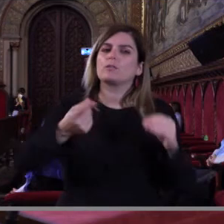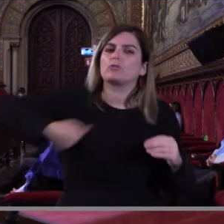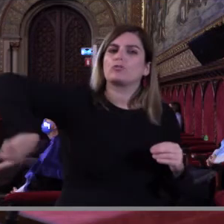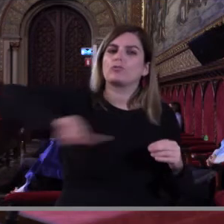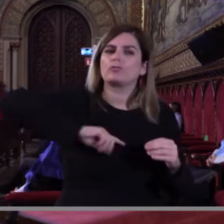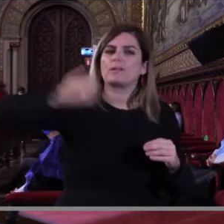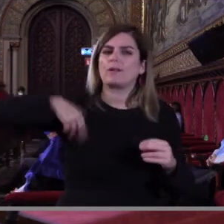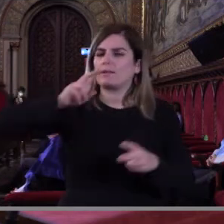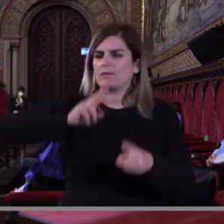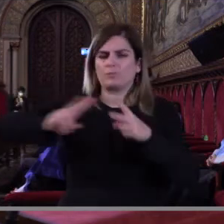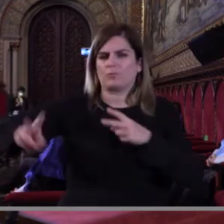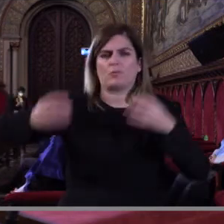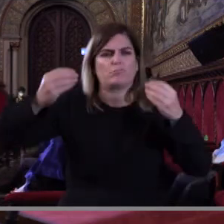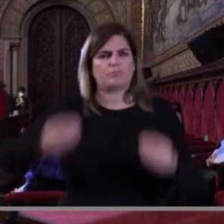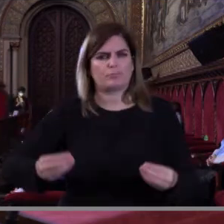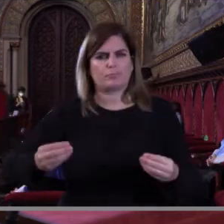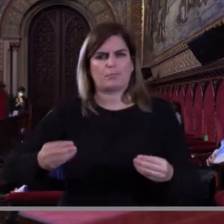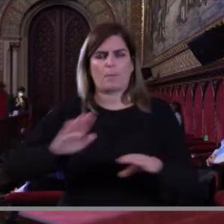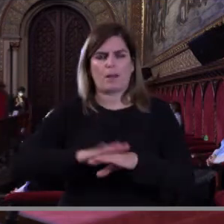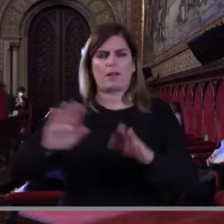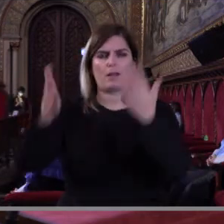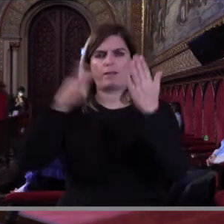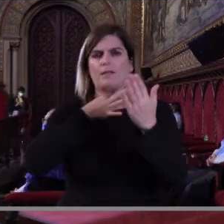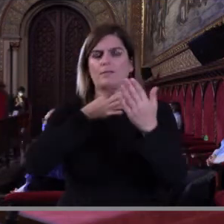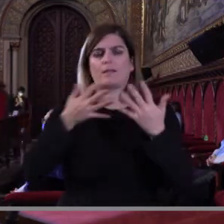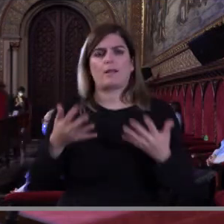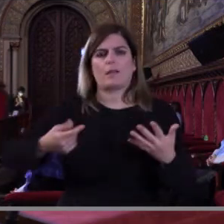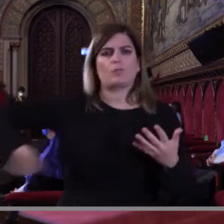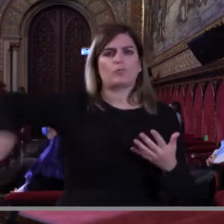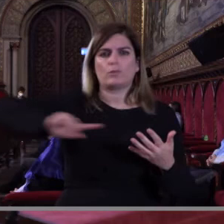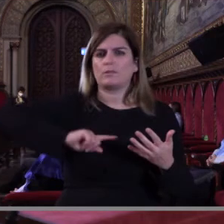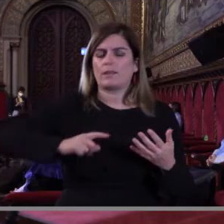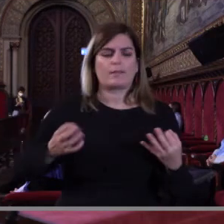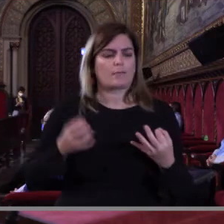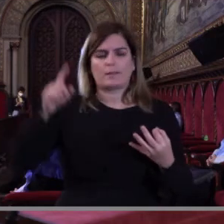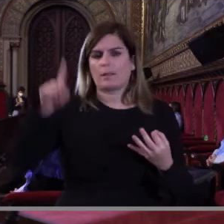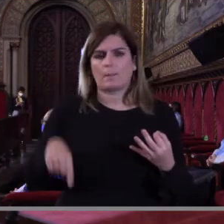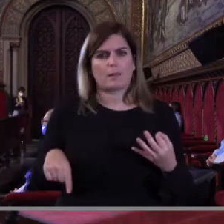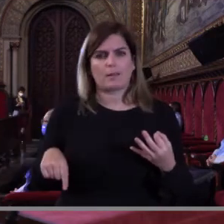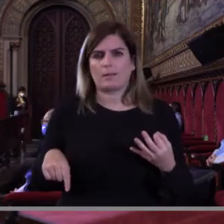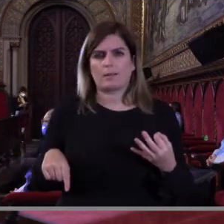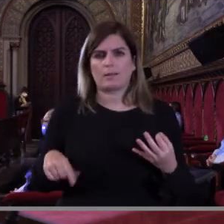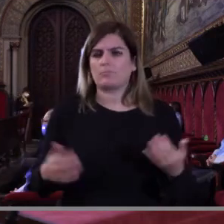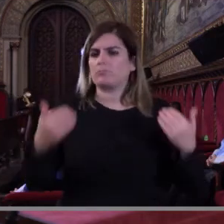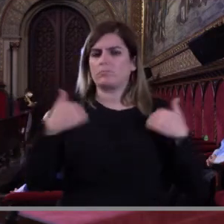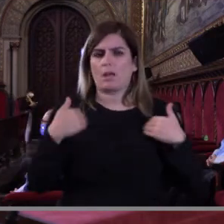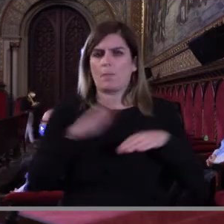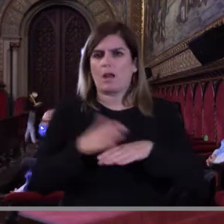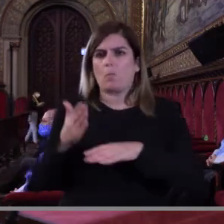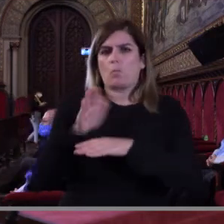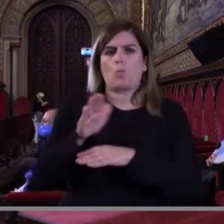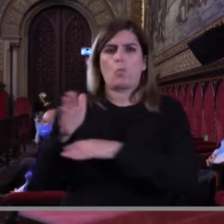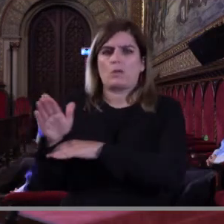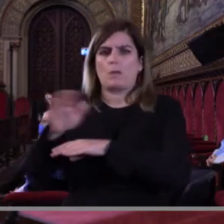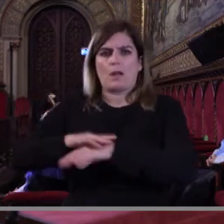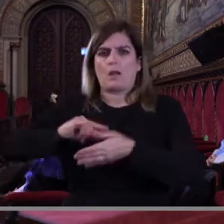una resposta exemplar immediata a la crisi. Ara hem de ser capaços també de ser a primera línia en l'elaboració de propostes per a aquest pla